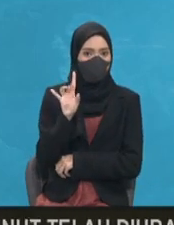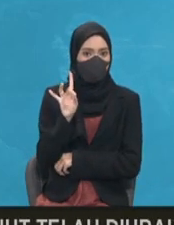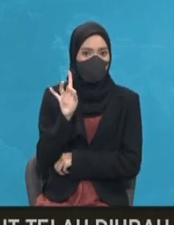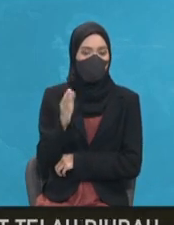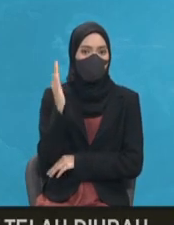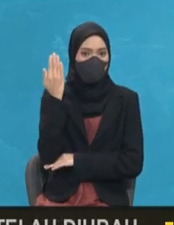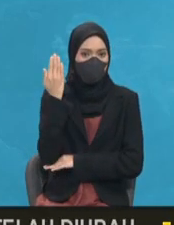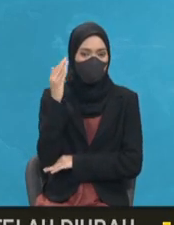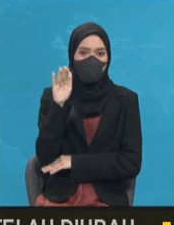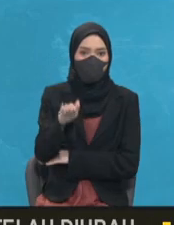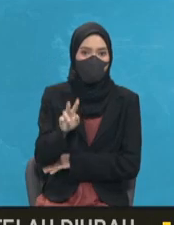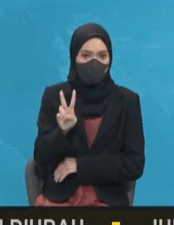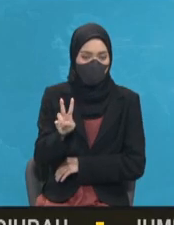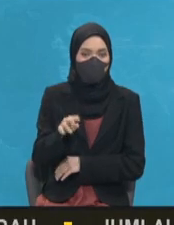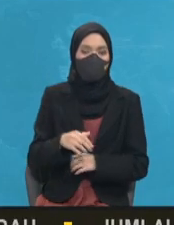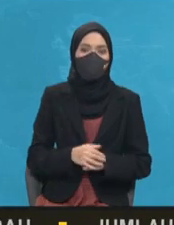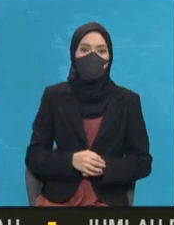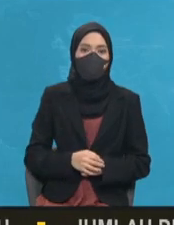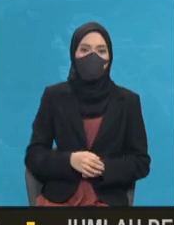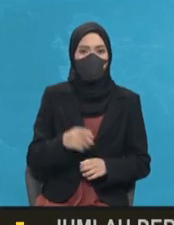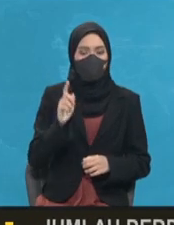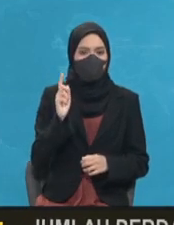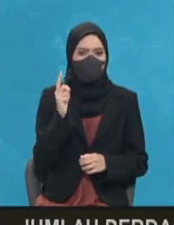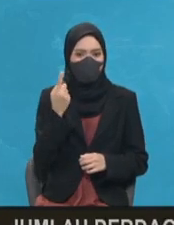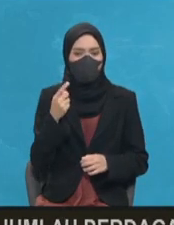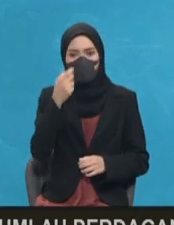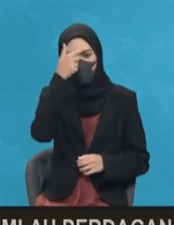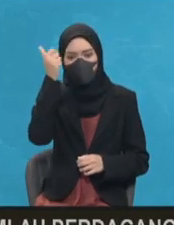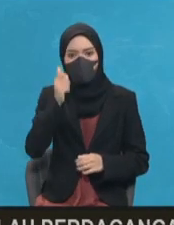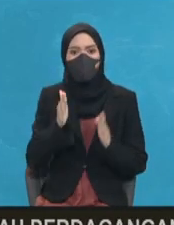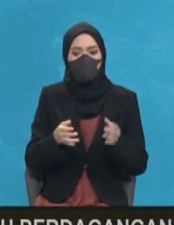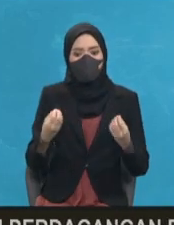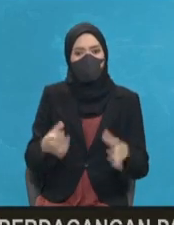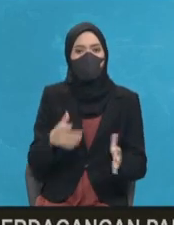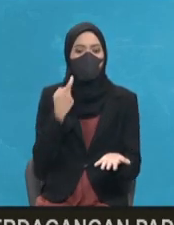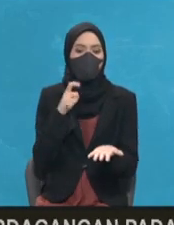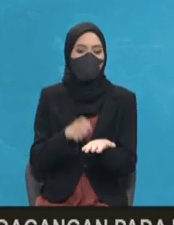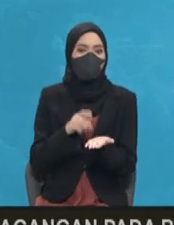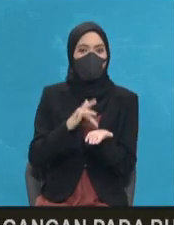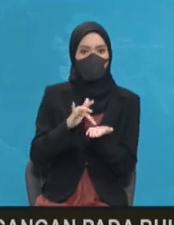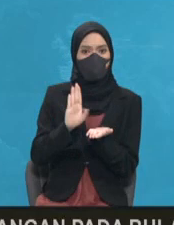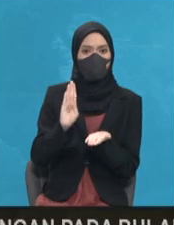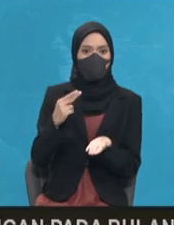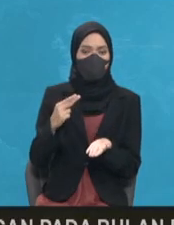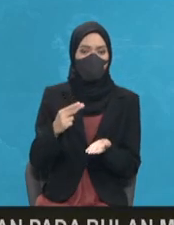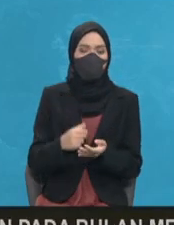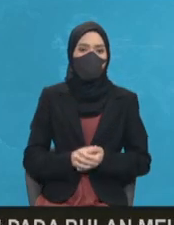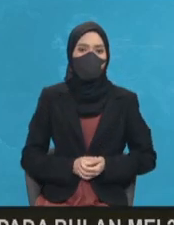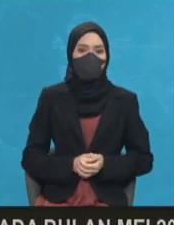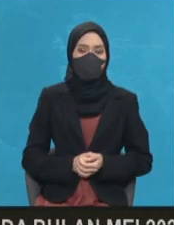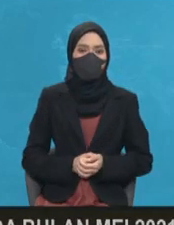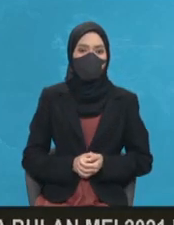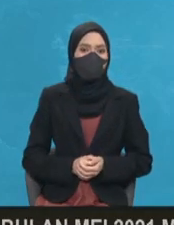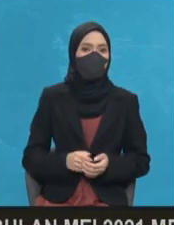suntikan di pusat Baekhyun masih ini hanya diberikan kepada mereka yang sudah mempunyai tempahan slot perjanjian saja dalam hal